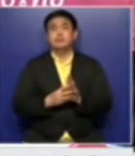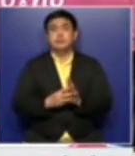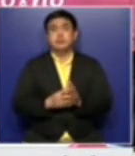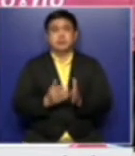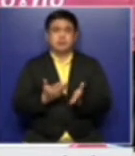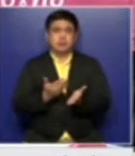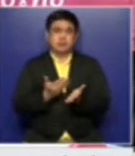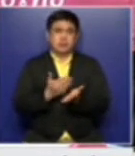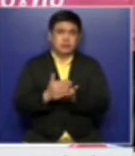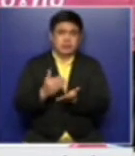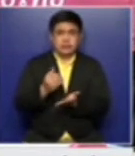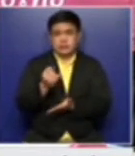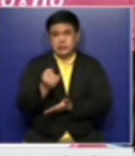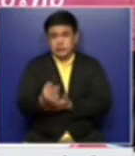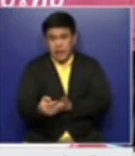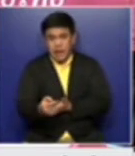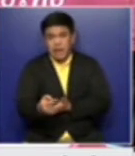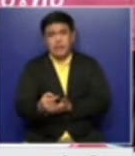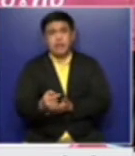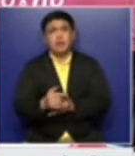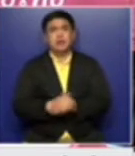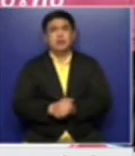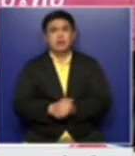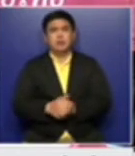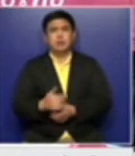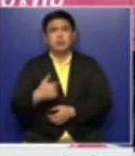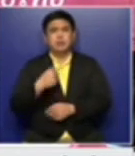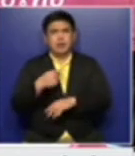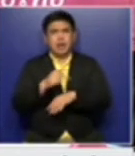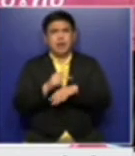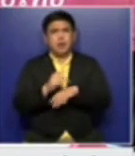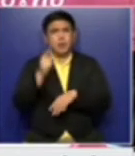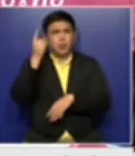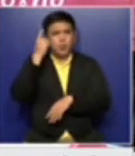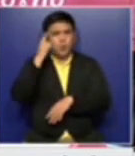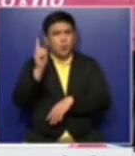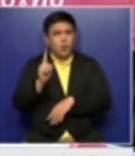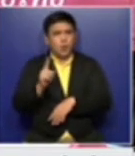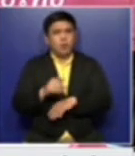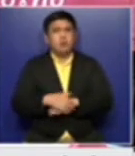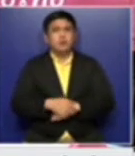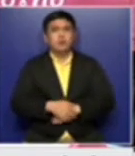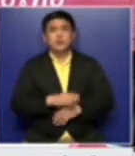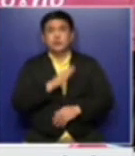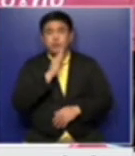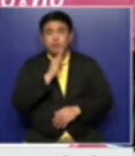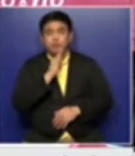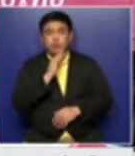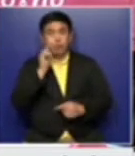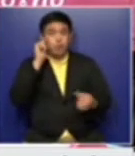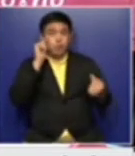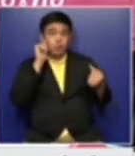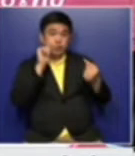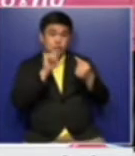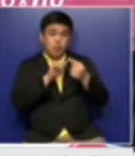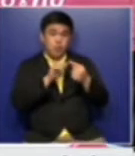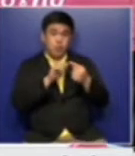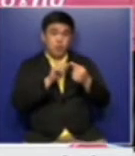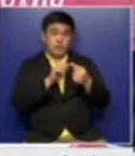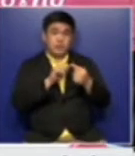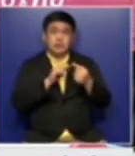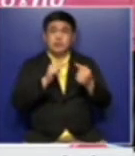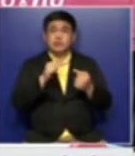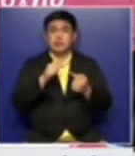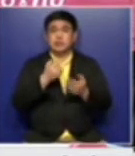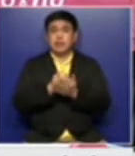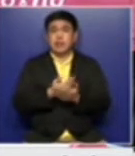ายก็ประธานคงจะทราบดีนะคะว่าถึงแม้ว่าจะมีวัตถุประสงค์การใช้จ่ายง